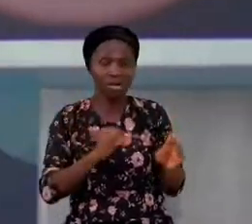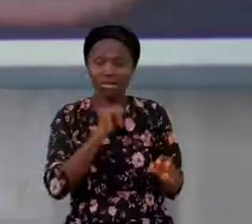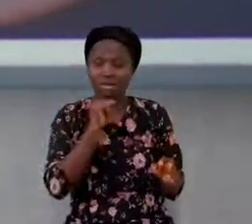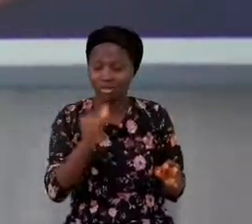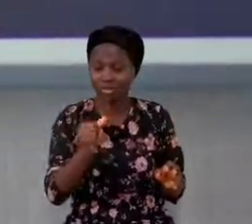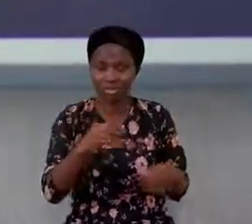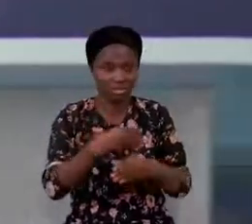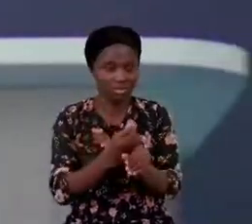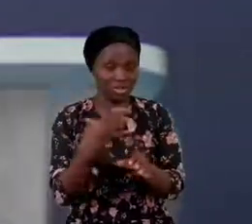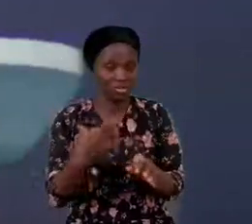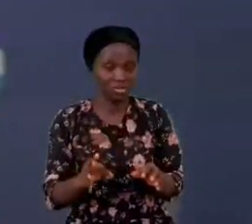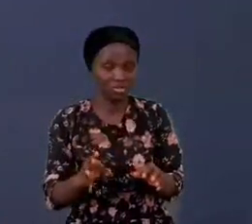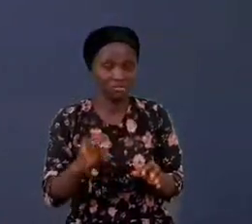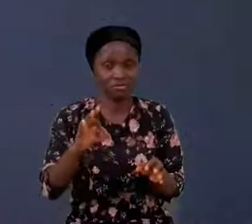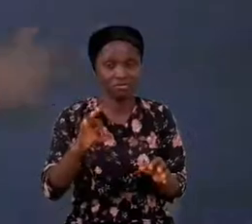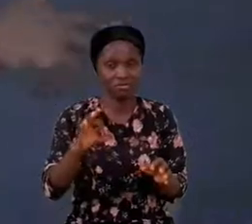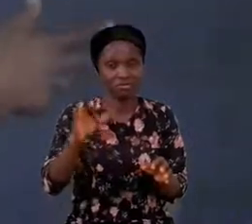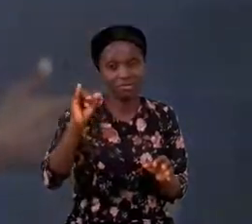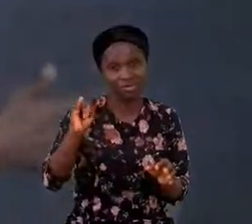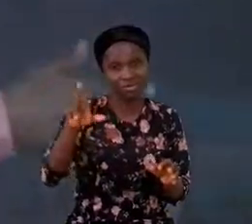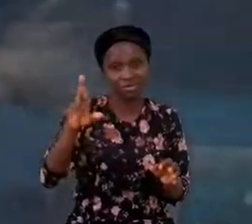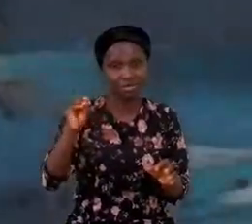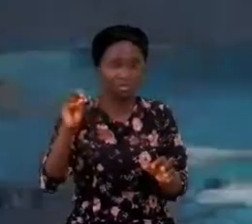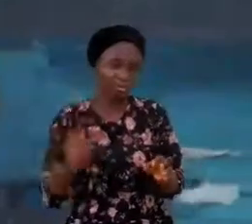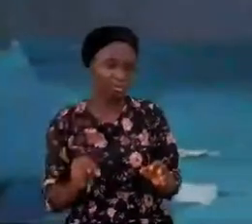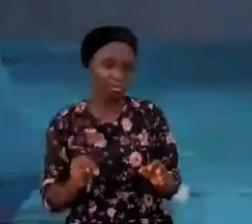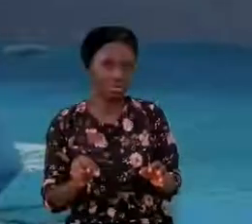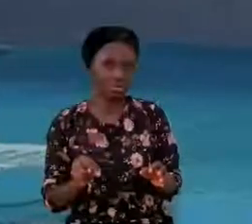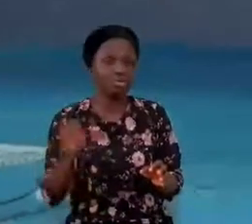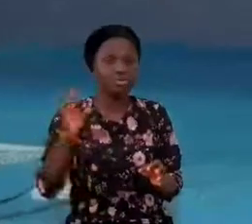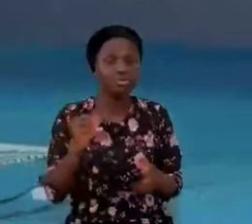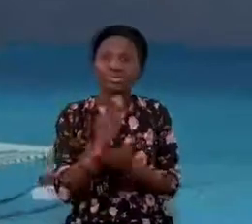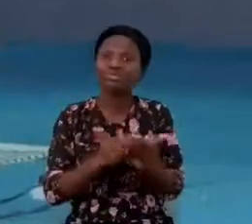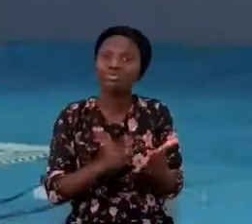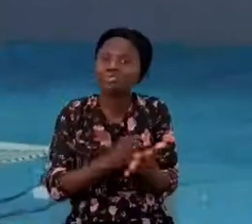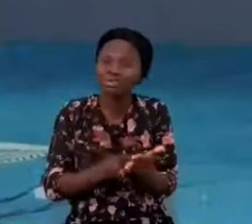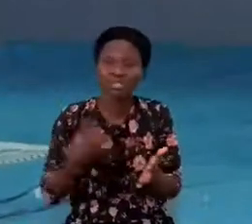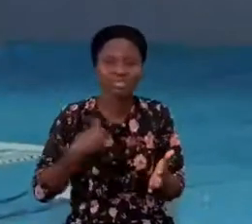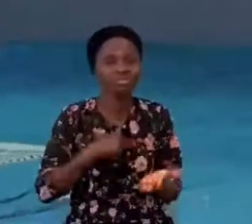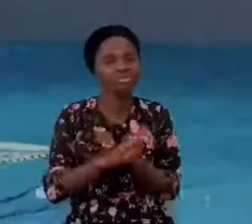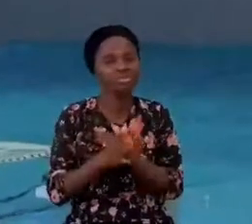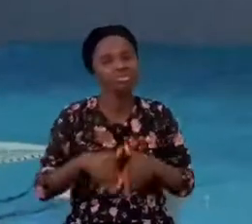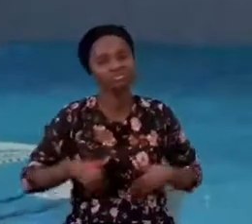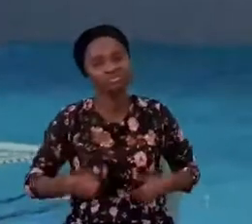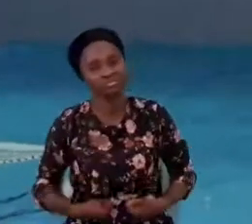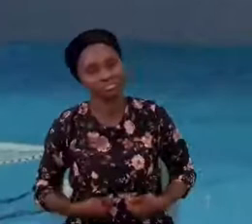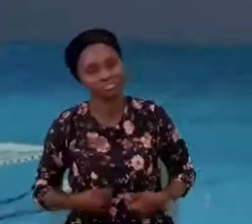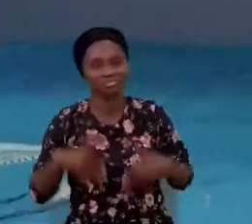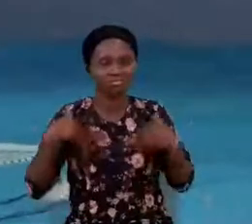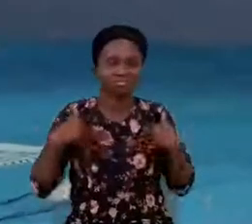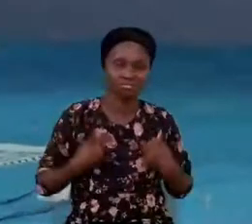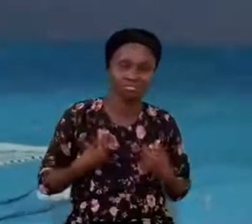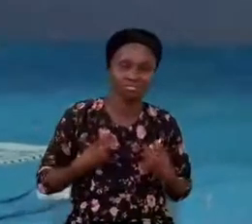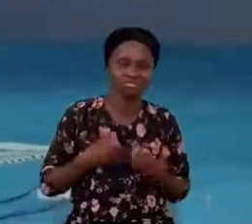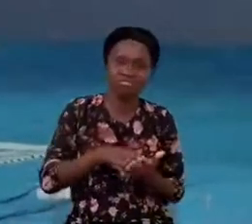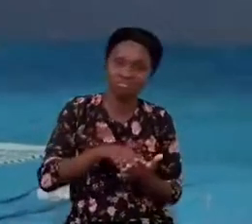sommes épuisés. Et parfois, c'est comme si, est-ce qu'il faut continuer? Est-ce que je peux continuer vraiment? Est-ce que je peux encore le faire? Et c'est